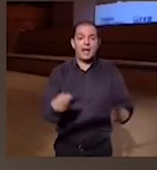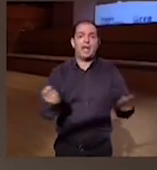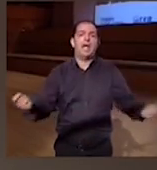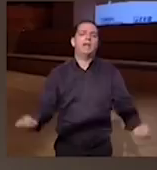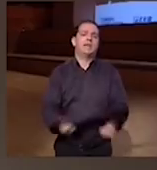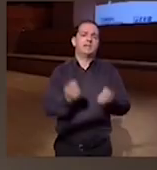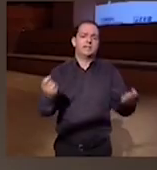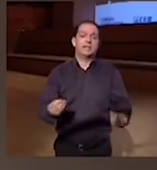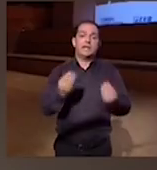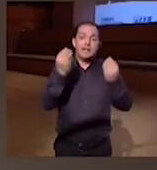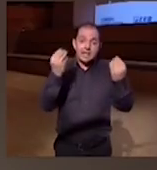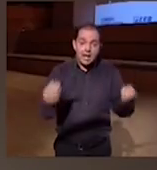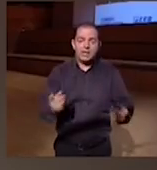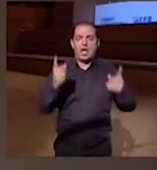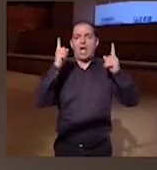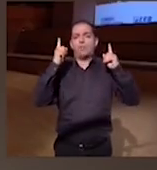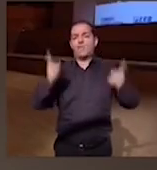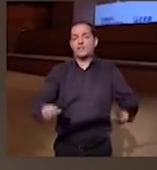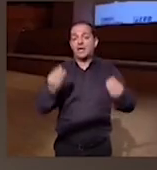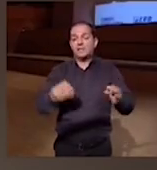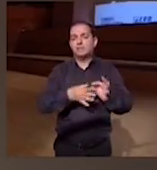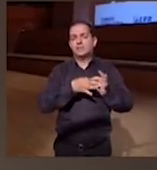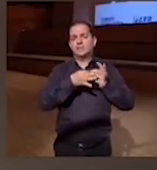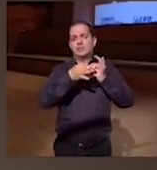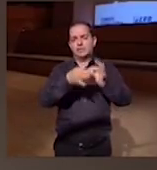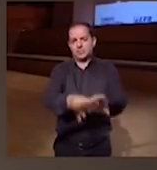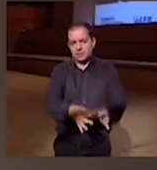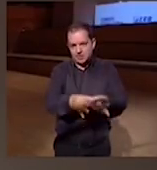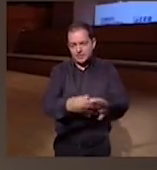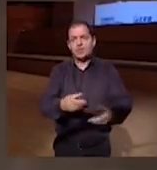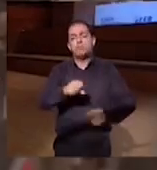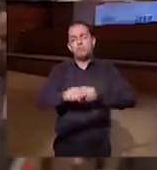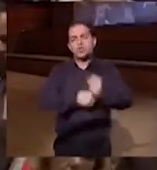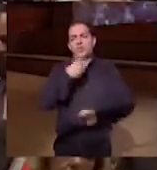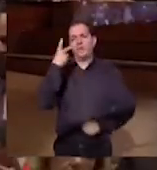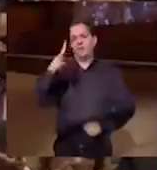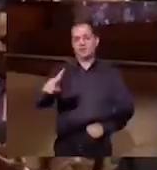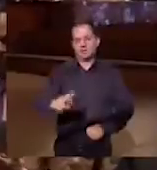εργασίες, καλές αποφάσεις και καλή συνέχεια στη γόνιμη προσπάθειά σας.